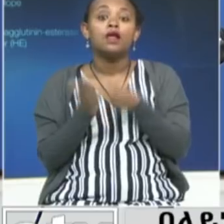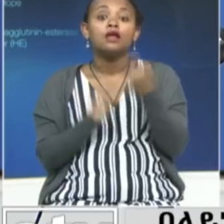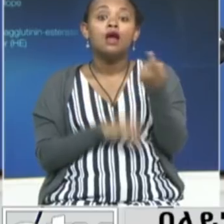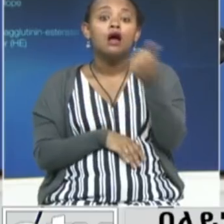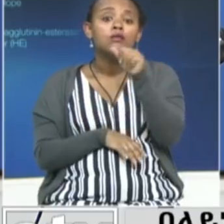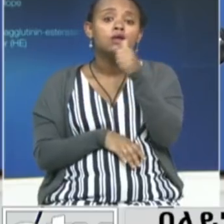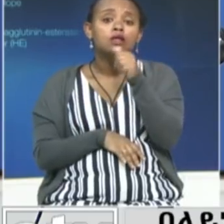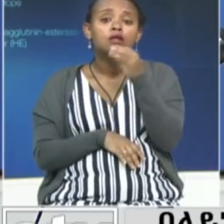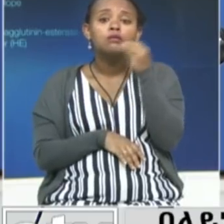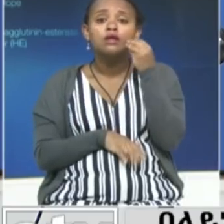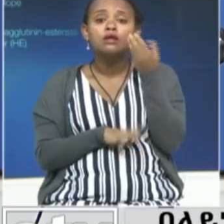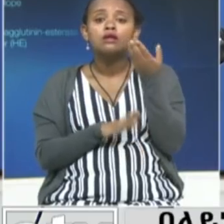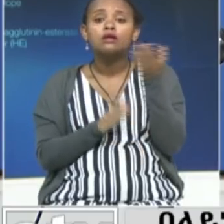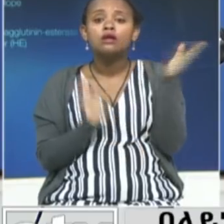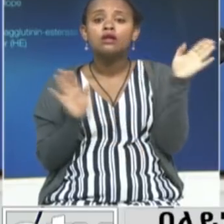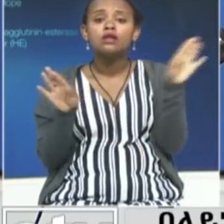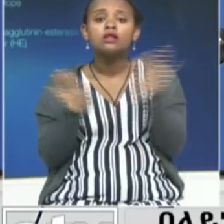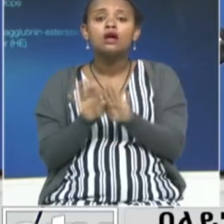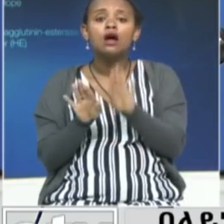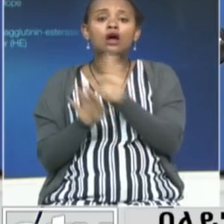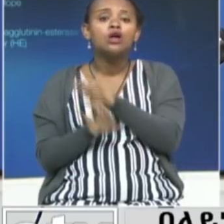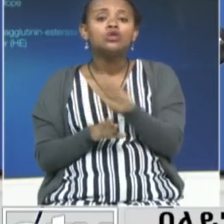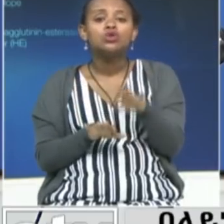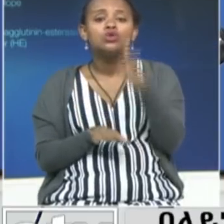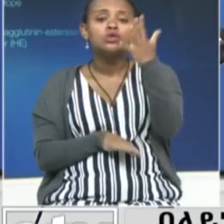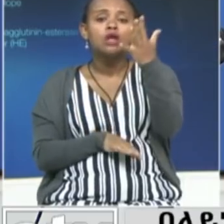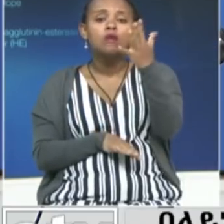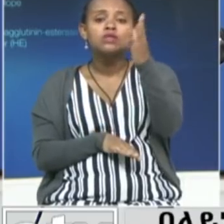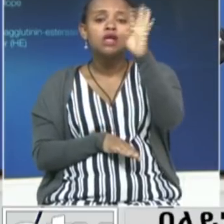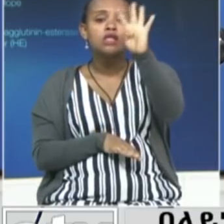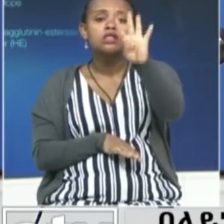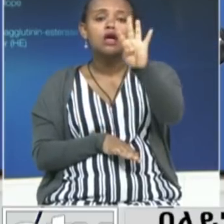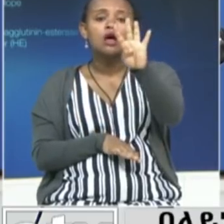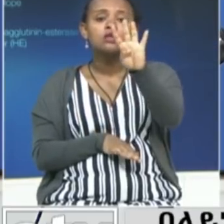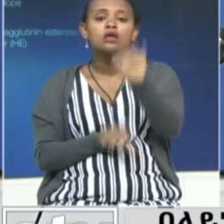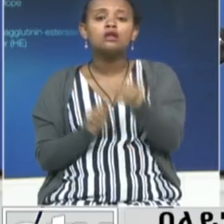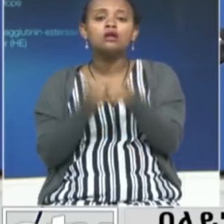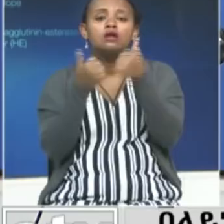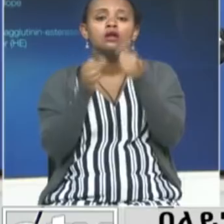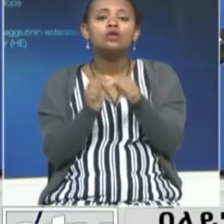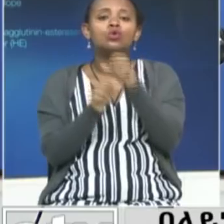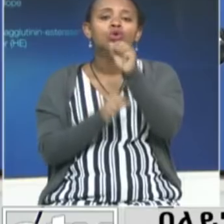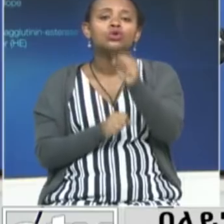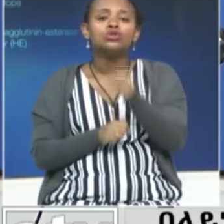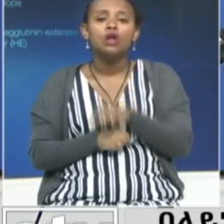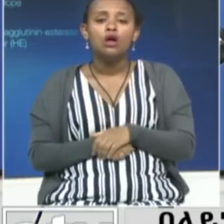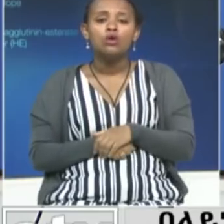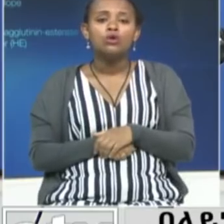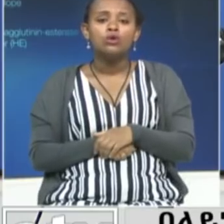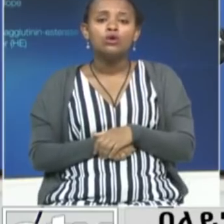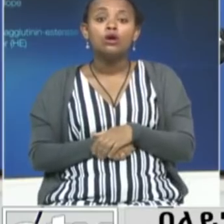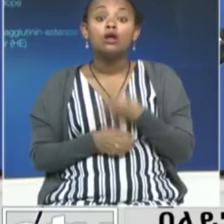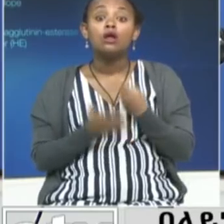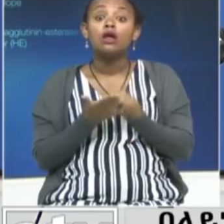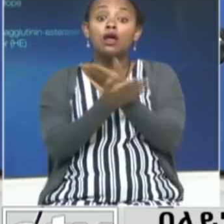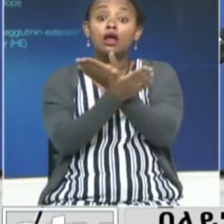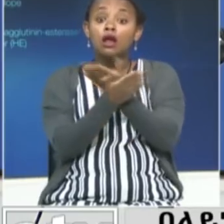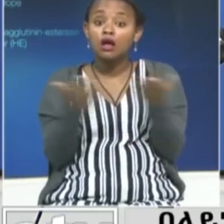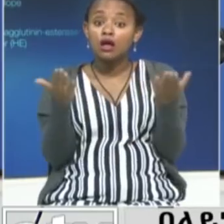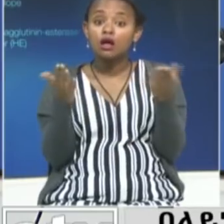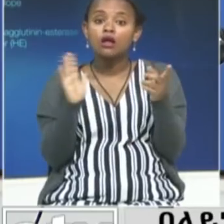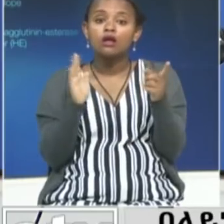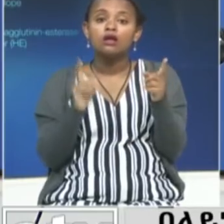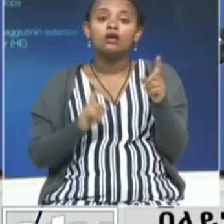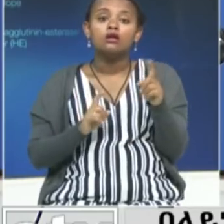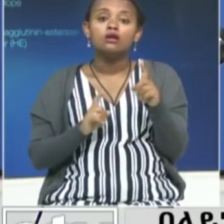ቤት ከተዘጋ እነዚህ ልጆች እስከ አምስት ሰዓት እስከ አራት ሰዓት እንዴት ሊቆዩ ይችላል? እና ይሄ ነገር